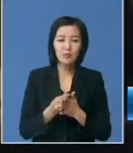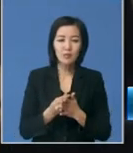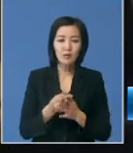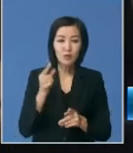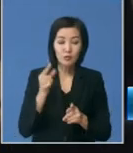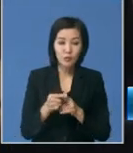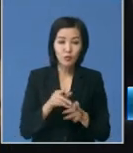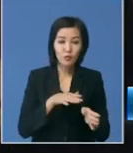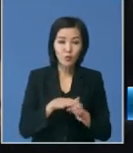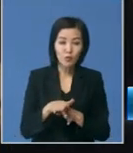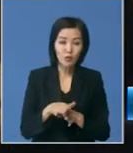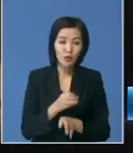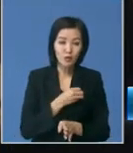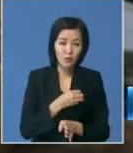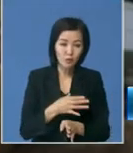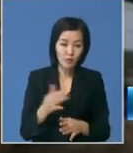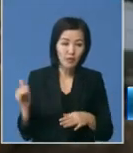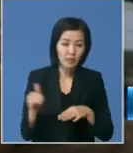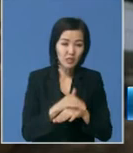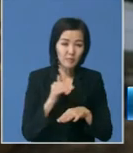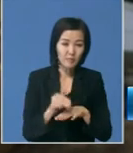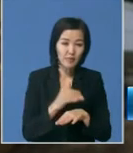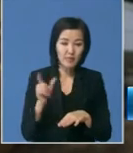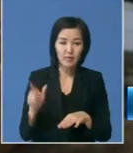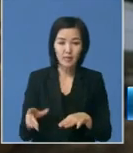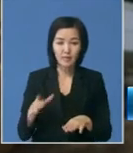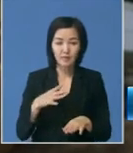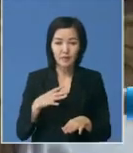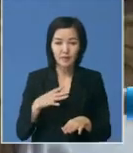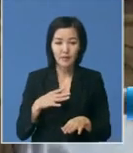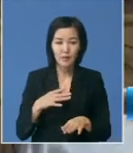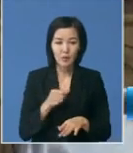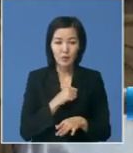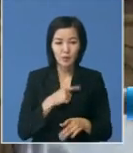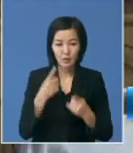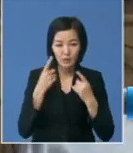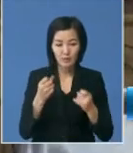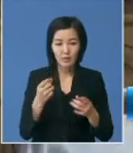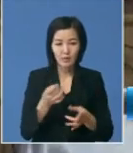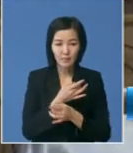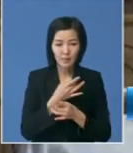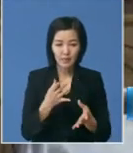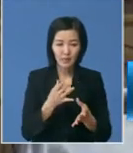өте мәрт, жомарт, кішіпейіл жігіт және дастарханды жігіт. Журналист ретінде білесіздер, өте мәдениетті жазады.